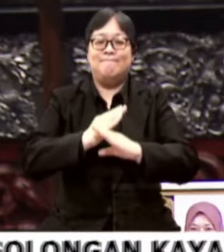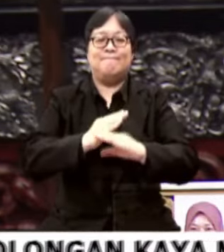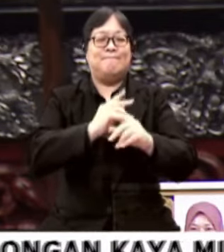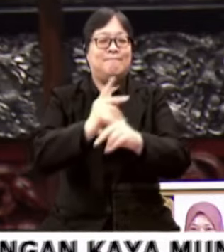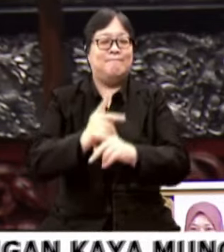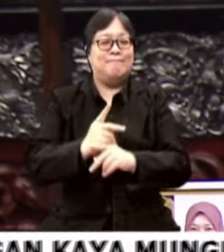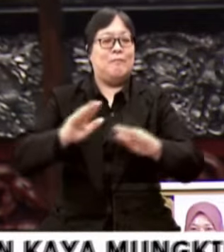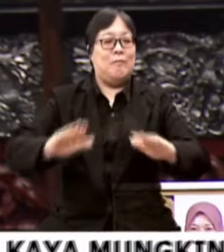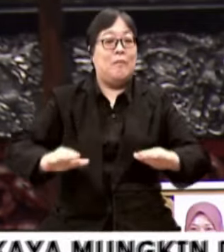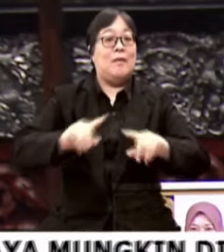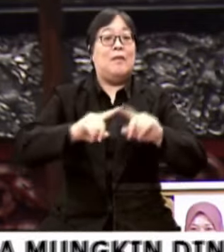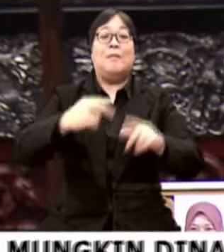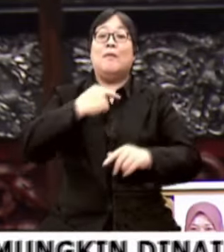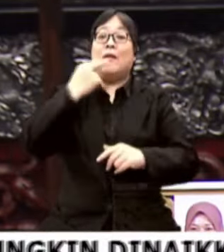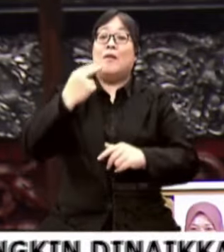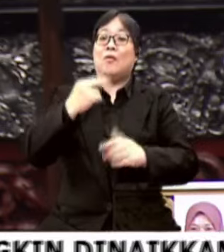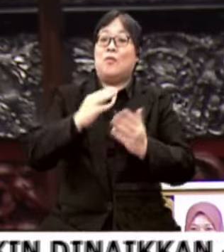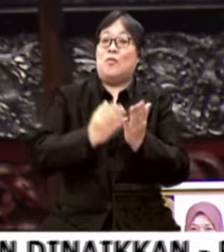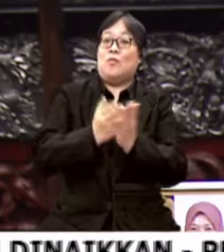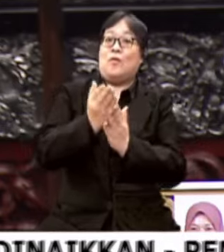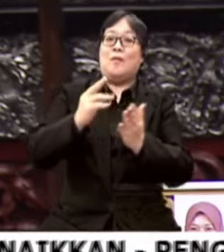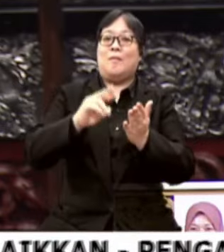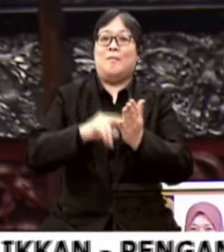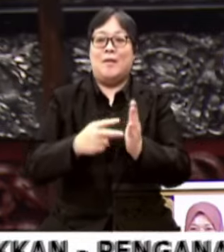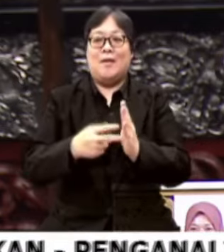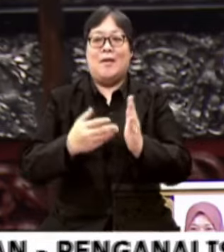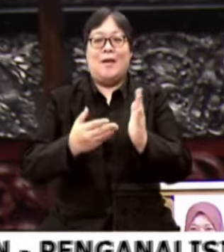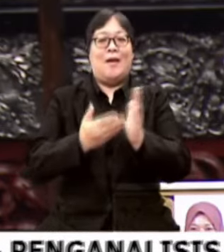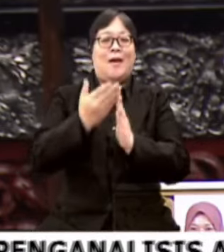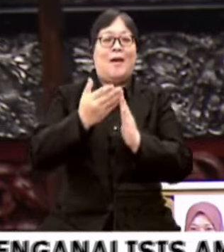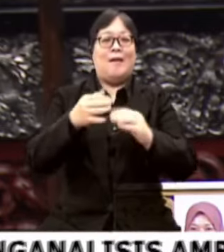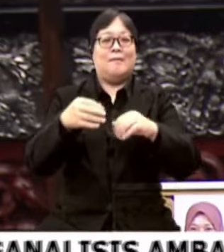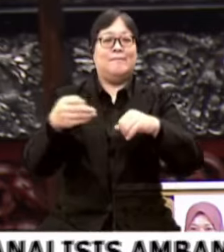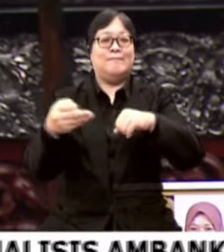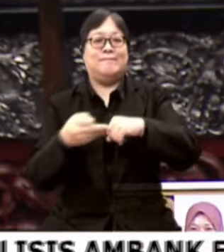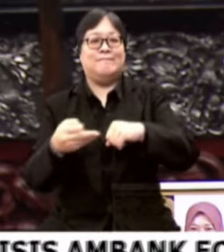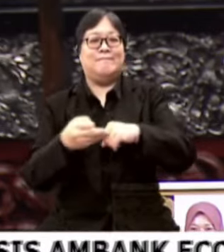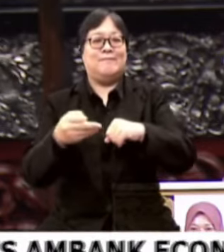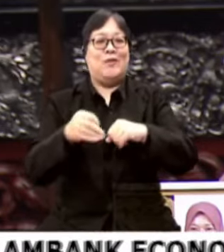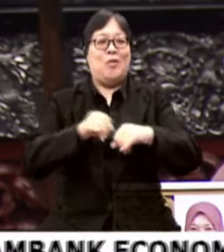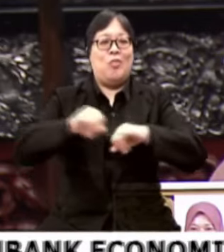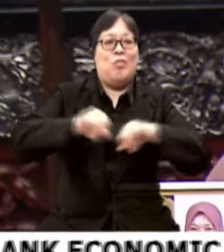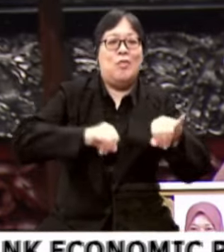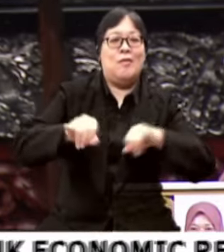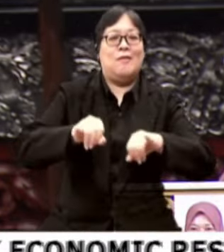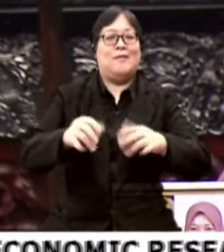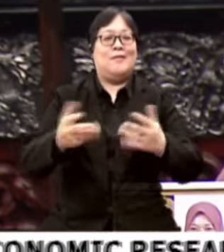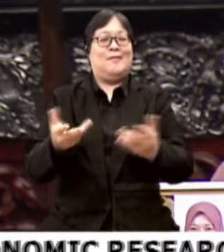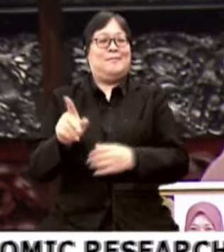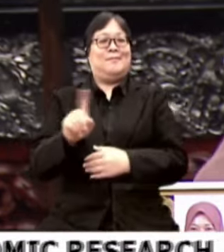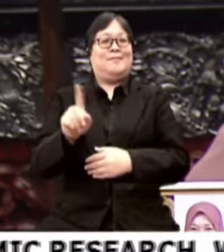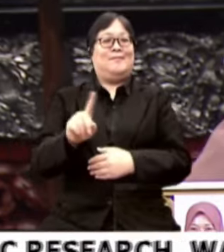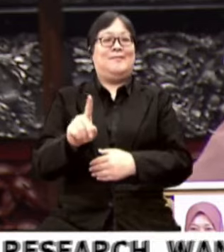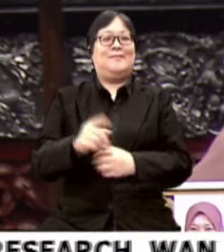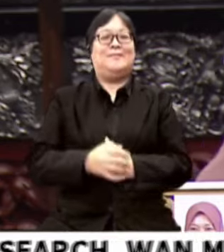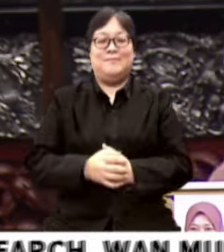tapi hak bersuara tidak berarti untuk berfitnah untuk melemparkan fitnah ataupun